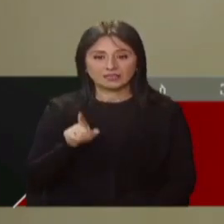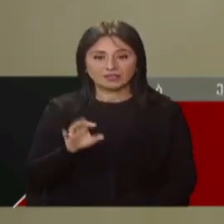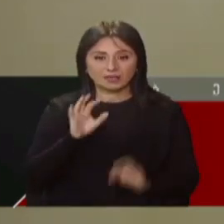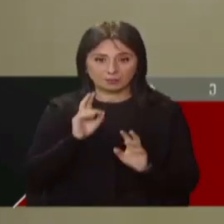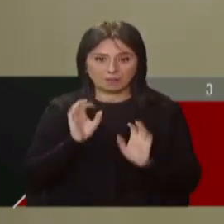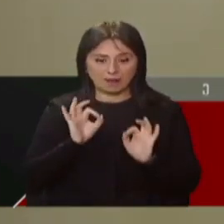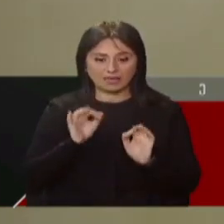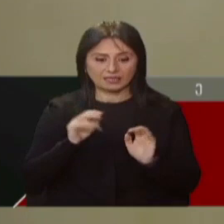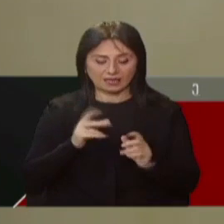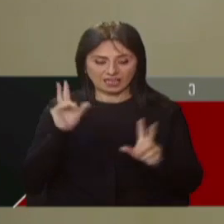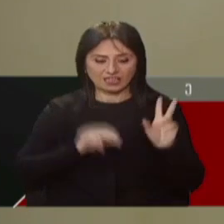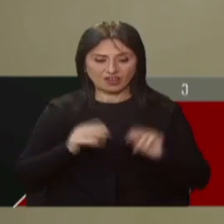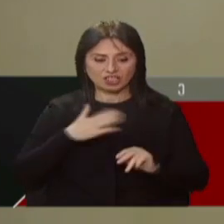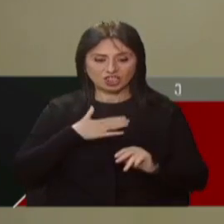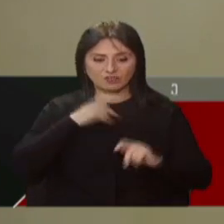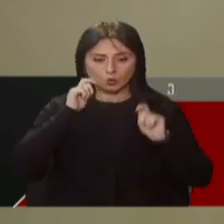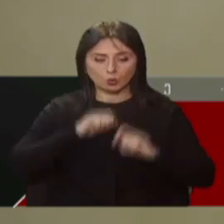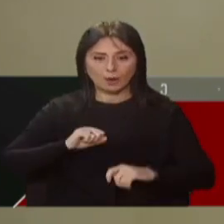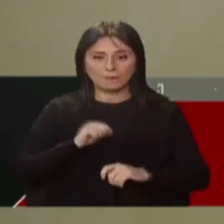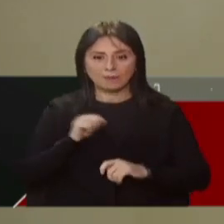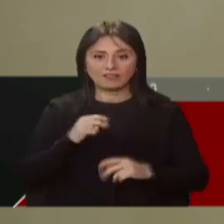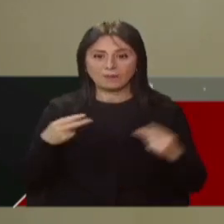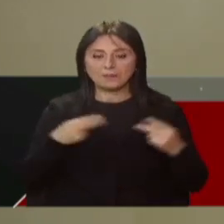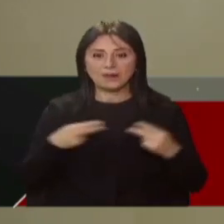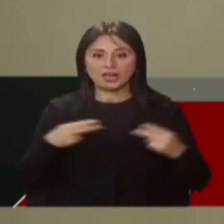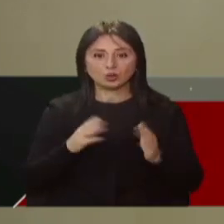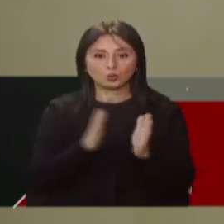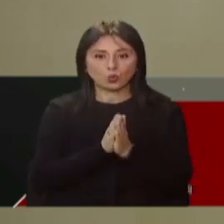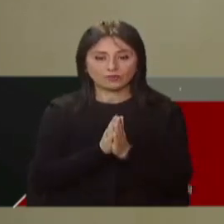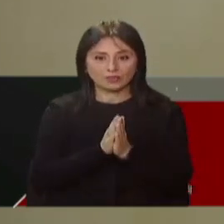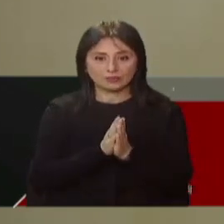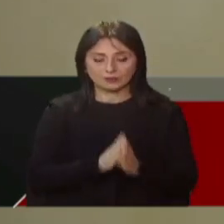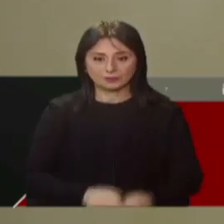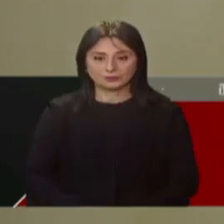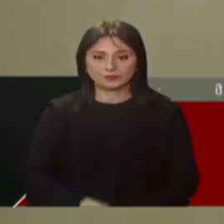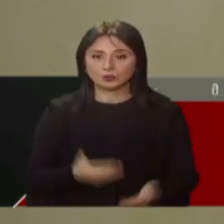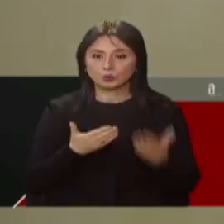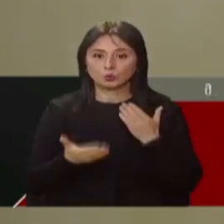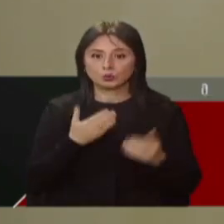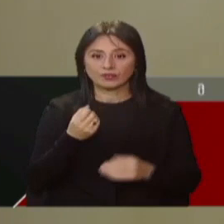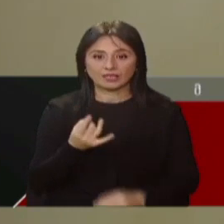მართლა დგანან, მართლა ითვალისწინებენ ჩვენი უკრაინელი მეგობრების და პარტნიორების თხოვნას, თუ